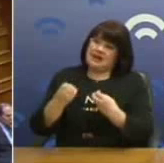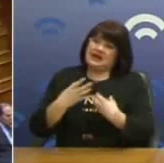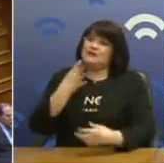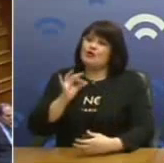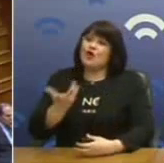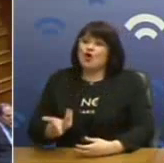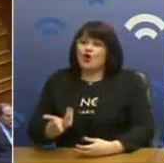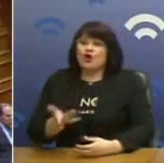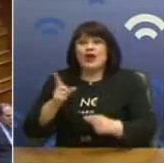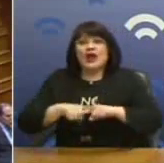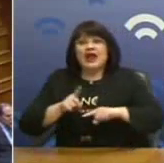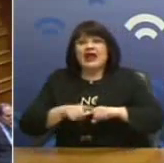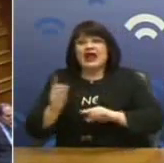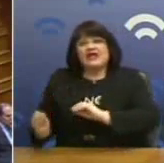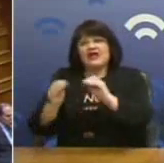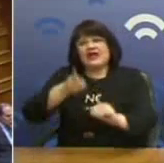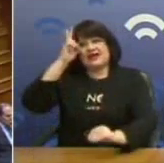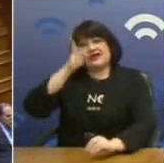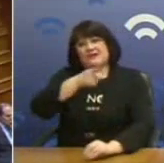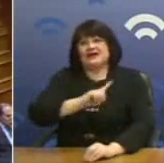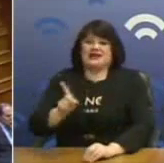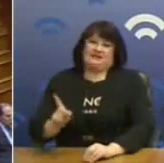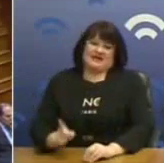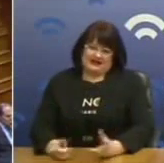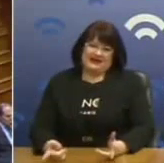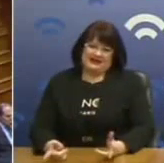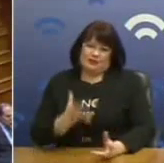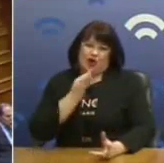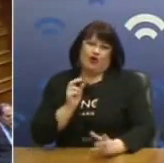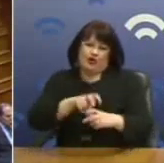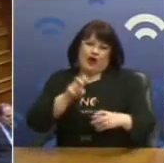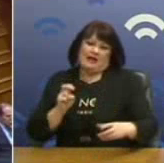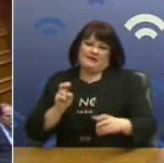να είναι στο Βερολίνο, στη Σύνοδο. Λοιπόν,